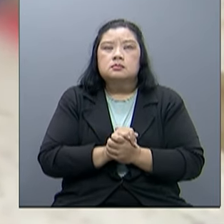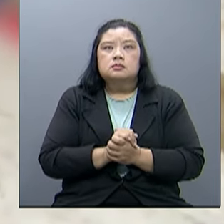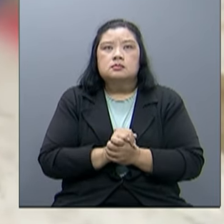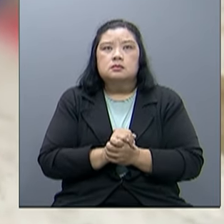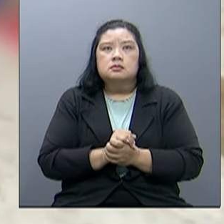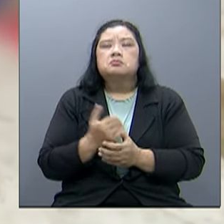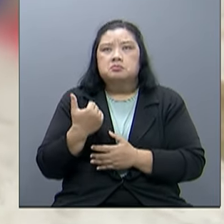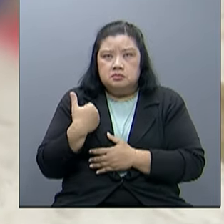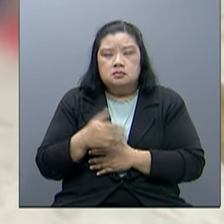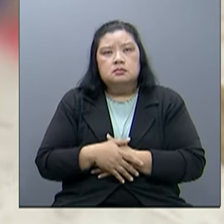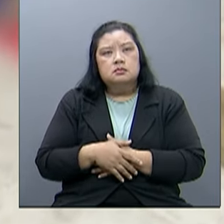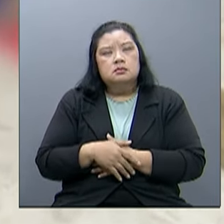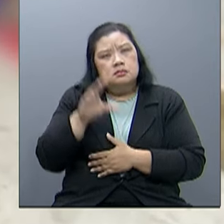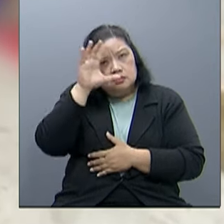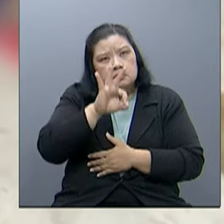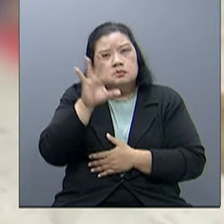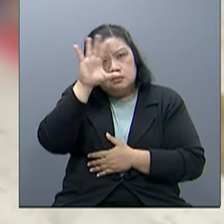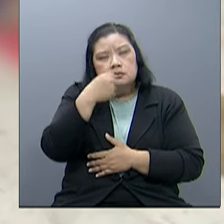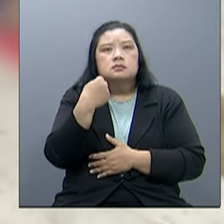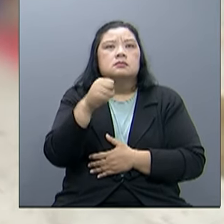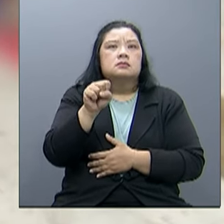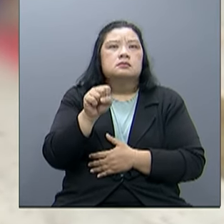ตีเก้าตีสิบแปด ไม่ต้องมีใครกองนั่นหร